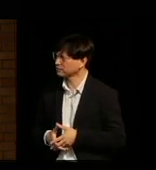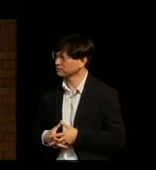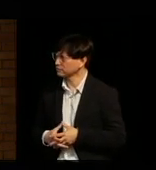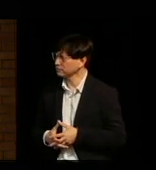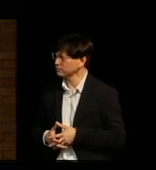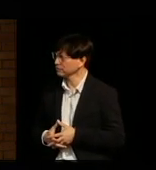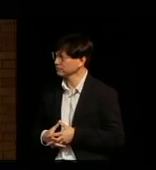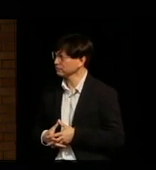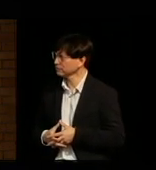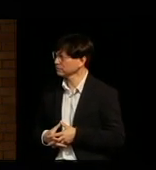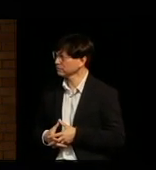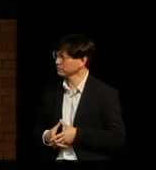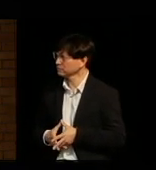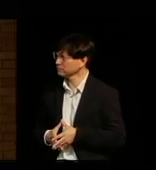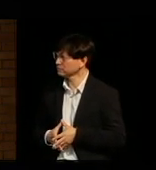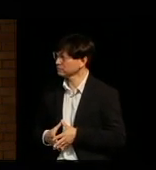e